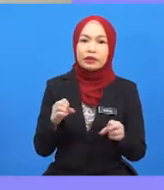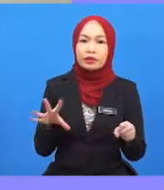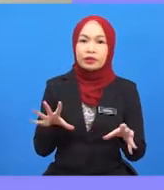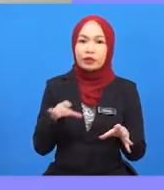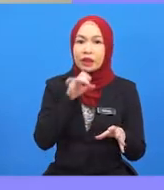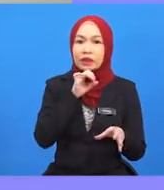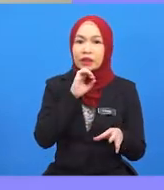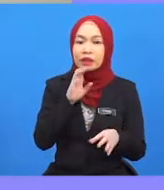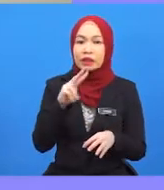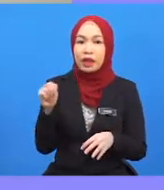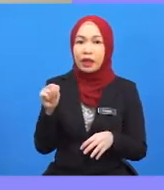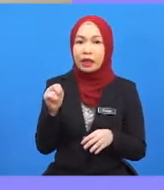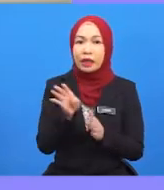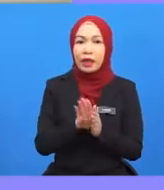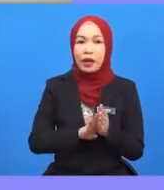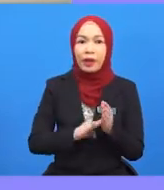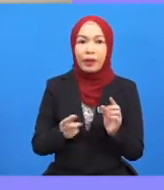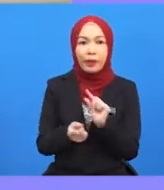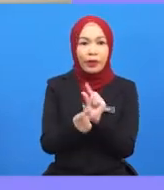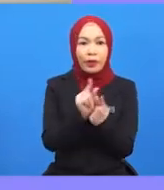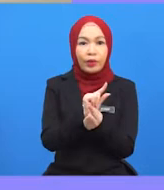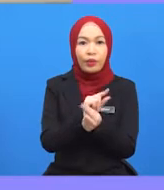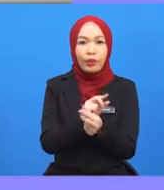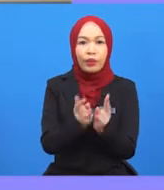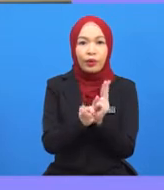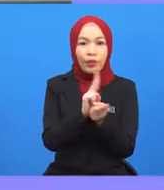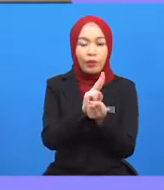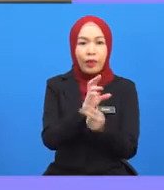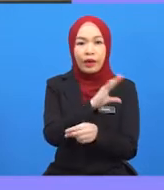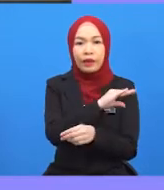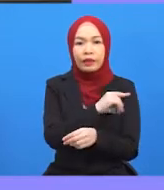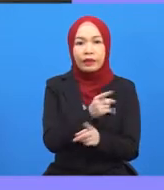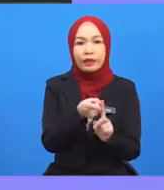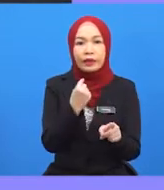berubah daripada merah jambu kepada tidak berwarna.